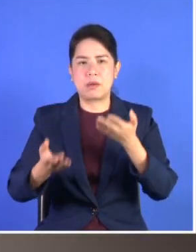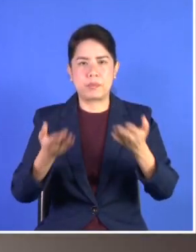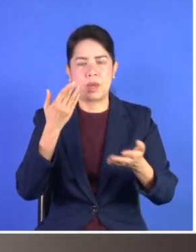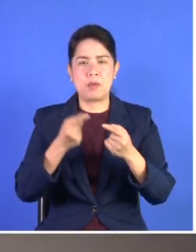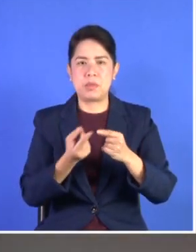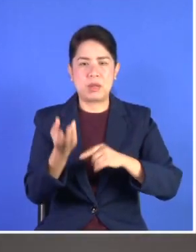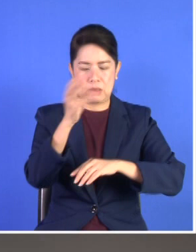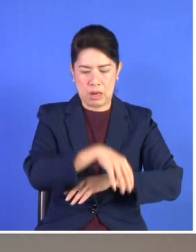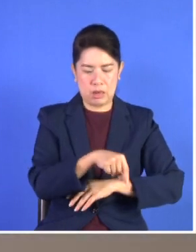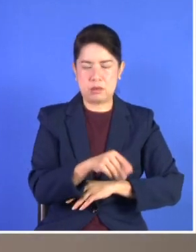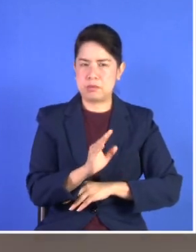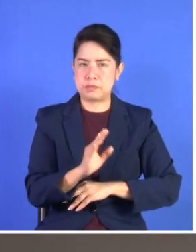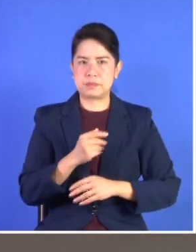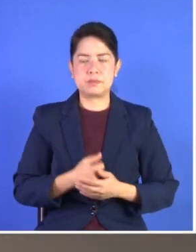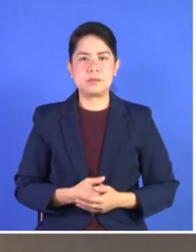อรุณสวัสดิ์เดี๋ยวเชิญฟังเลยค่ะ